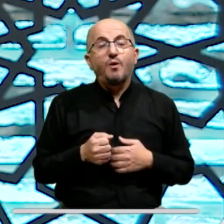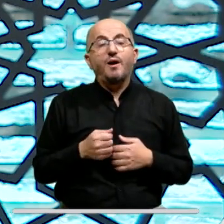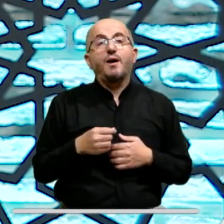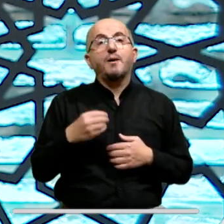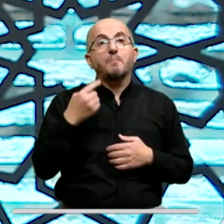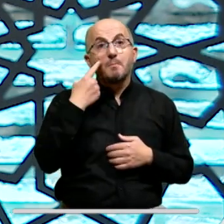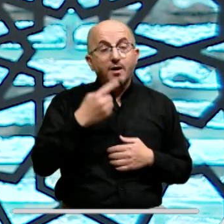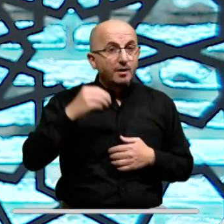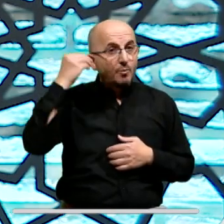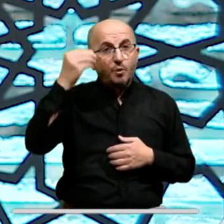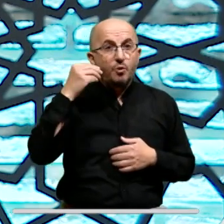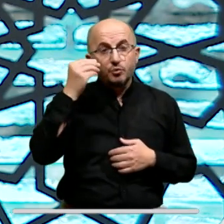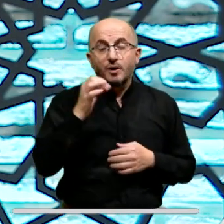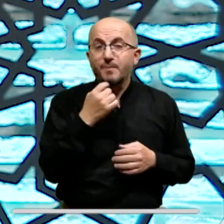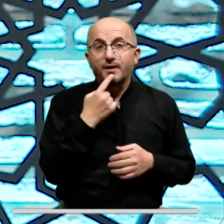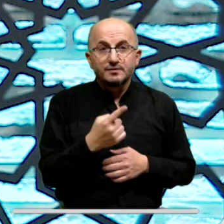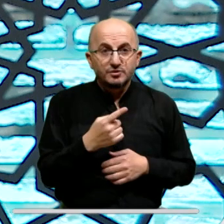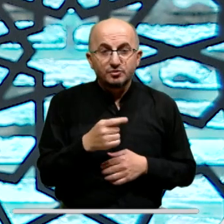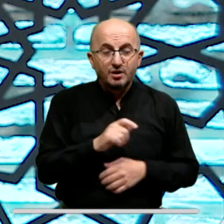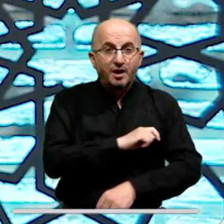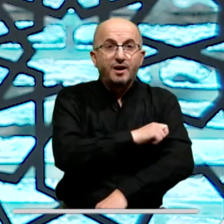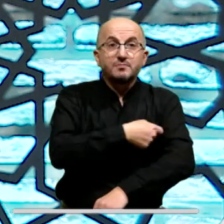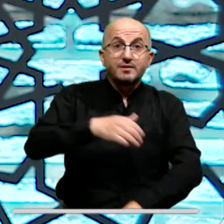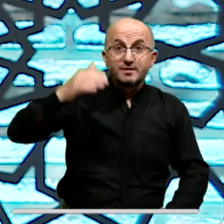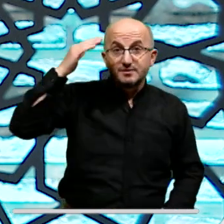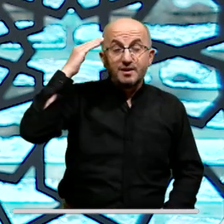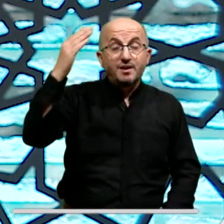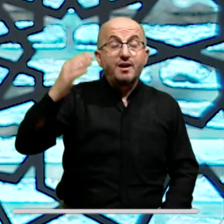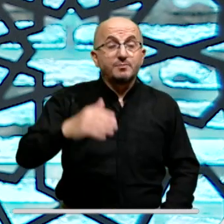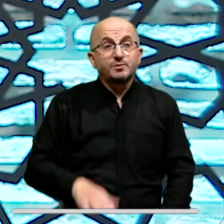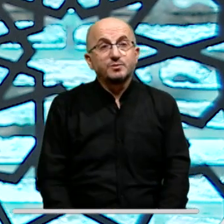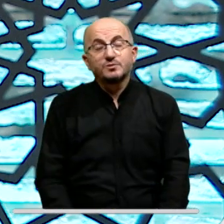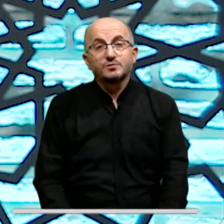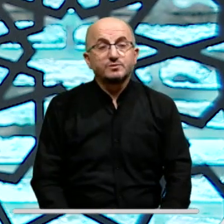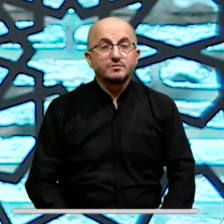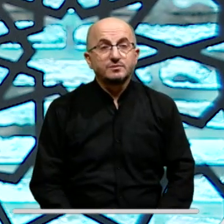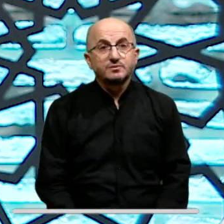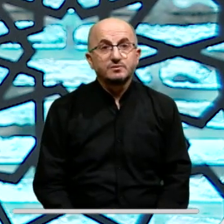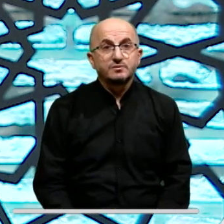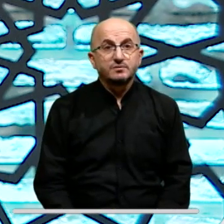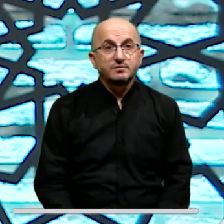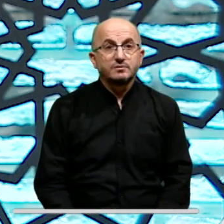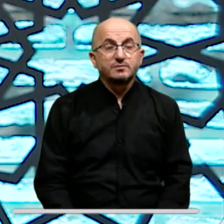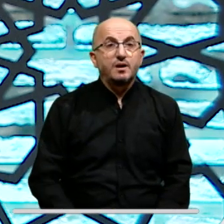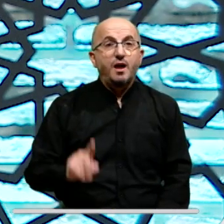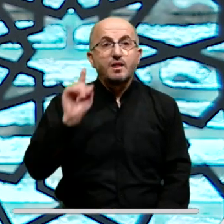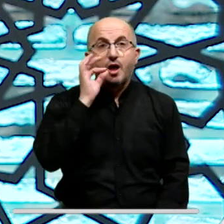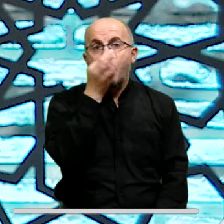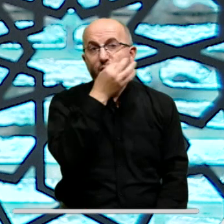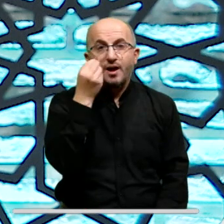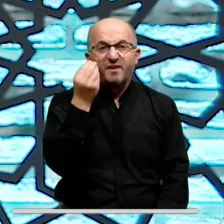diyecek hocam. Almanya'ya selam ediyoruz. Sizin şahsınızda bütün gurbetçi kardeşlerimize selam olsun. Rabbim kolaylıklar